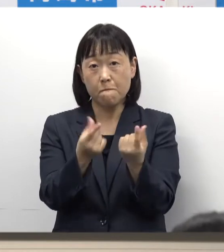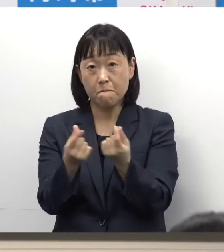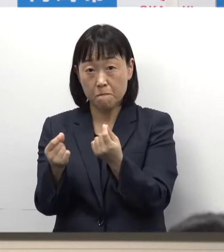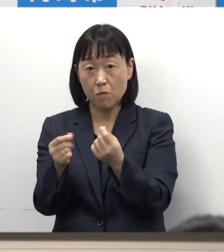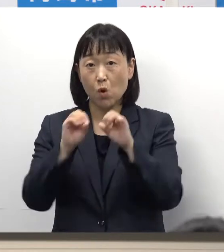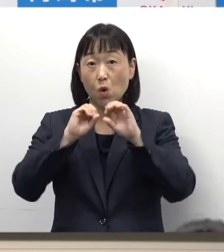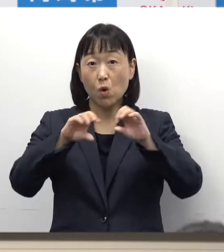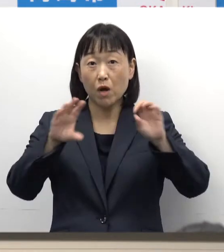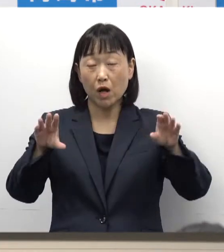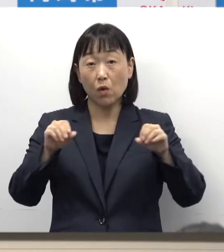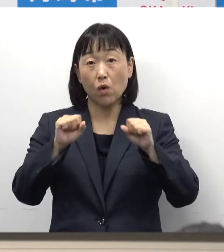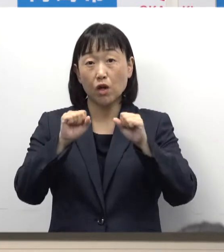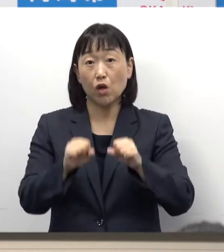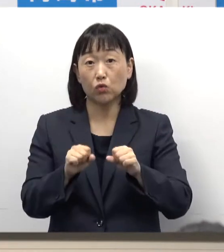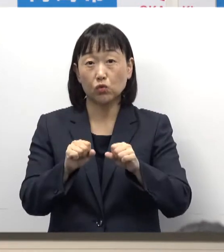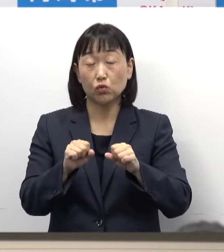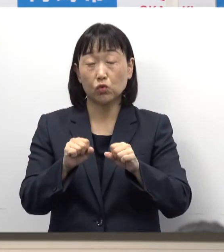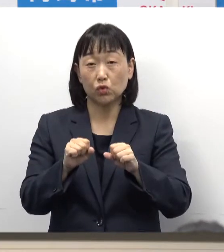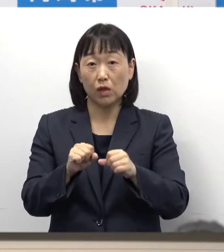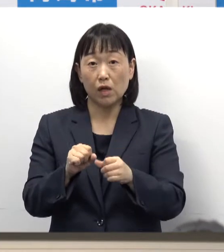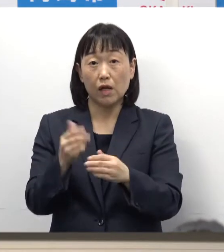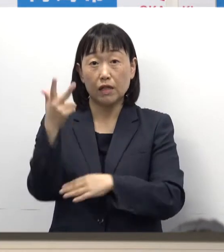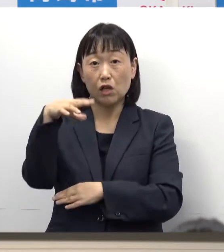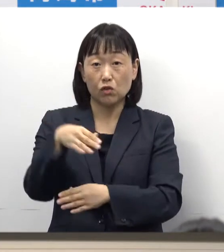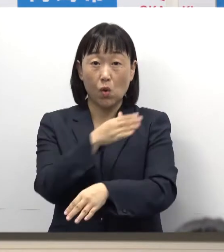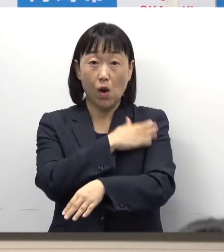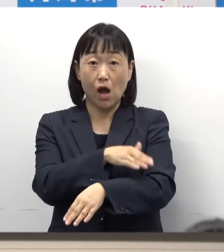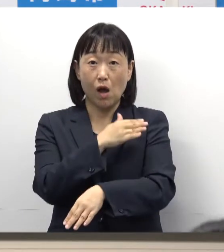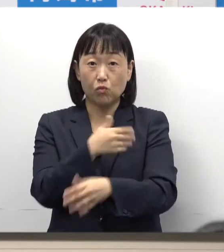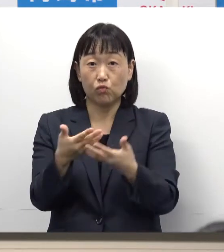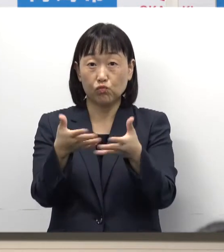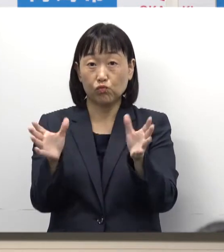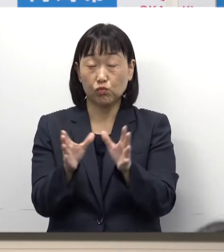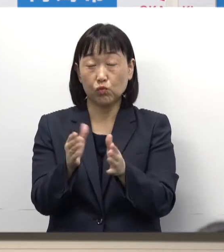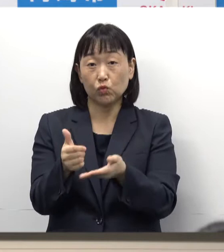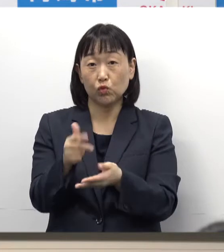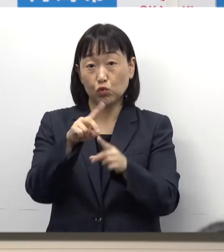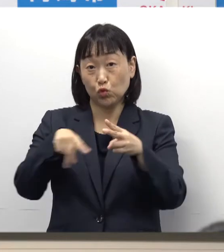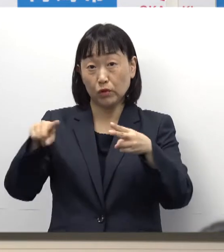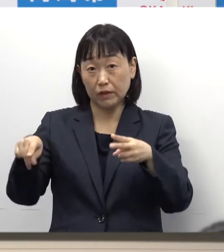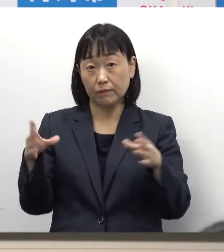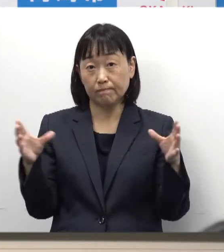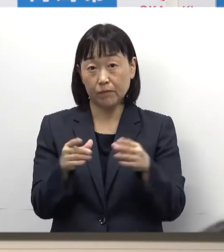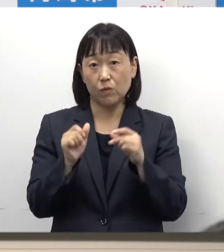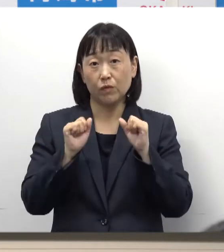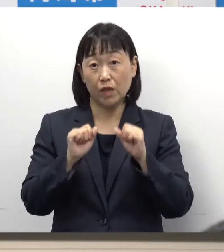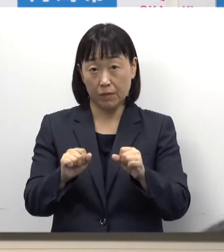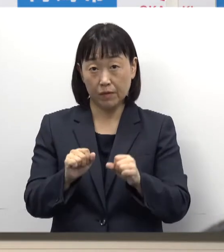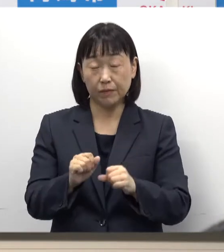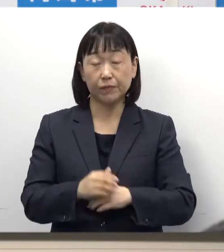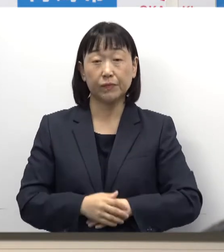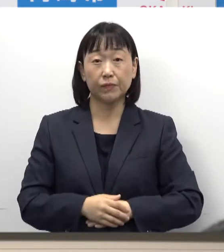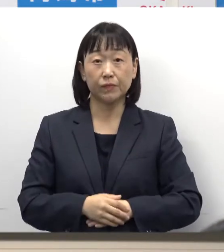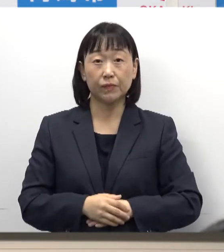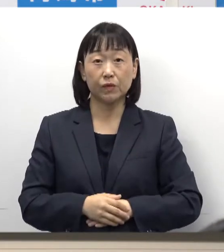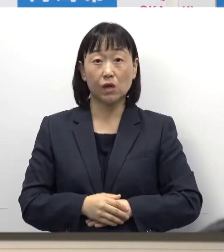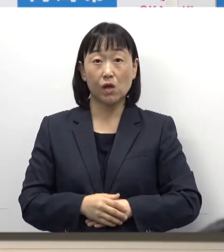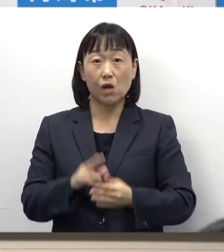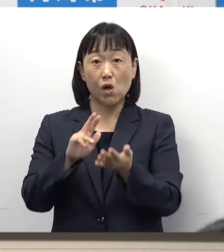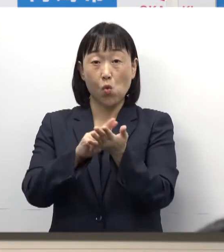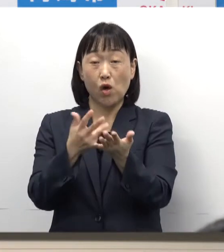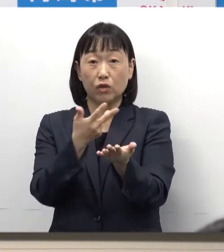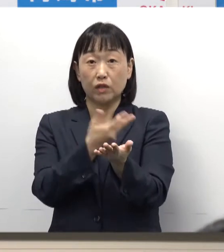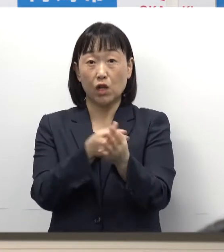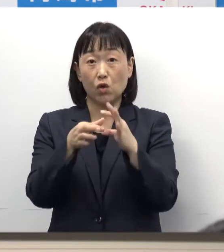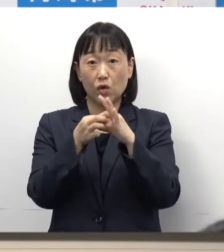呼びかけを主にしカム職員で編成次第人態勢で実施をいたしますワクチン接種については